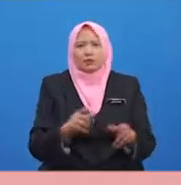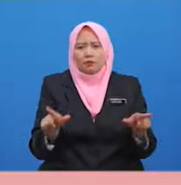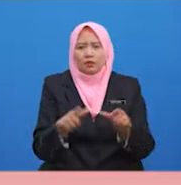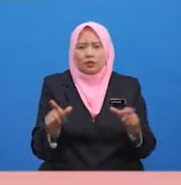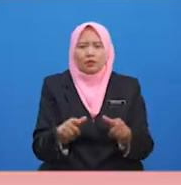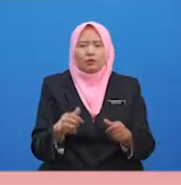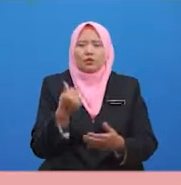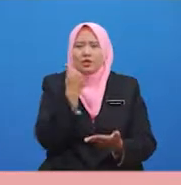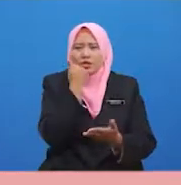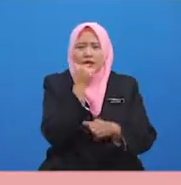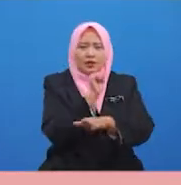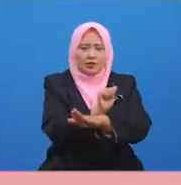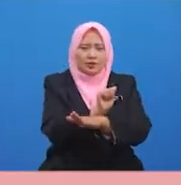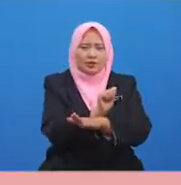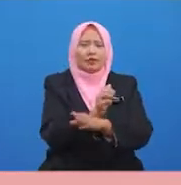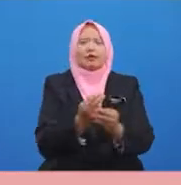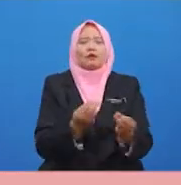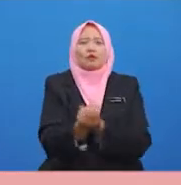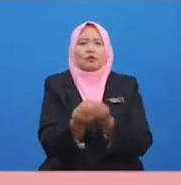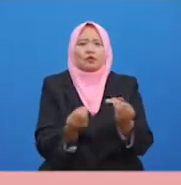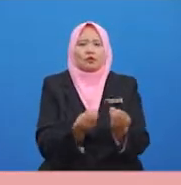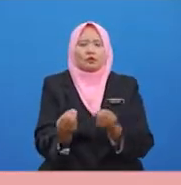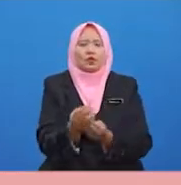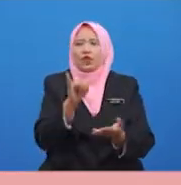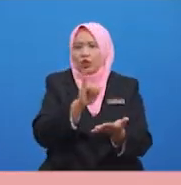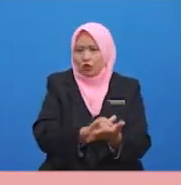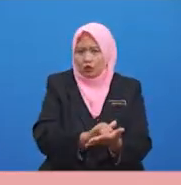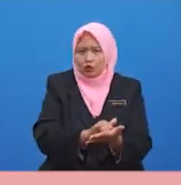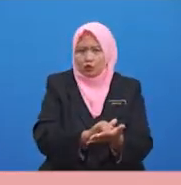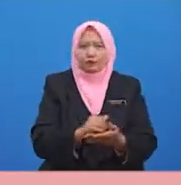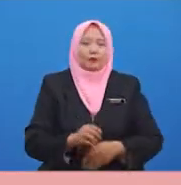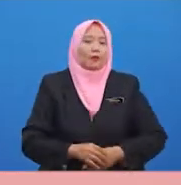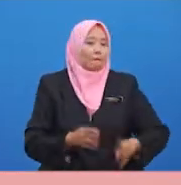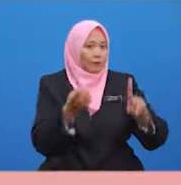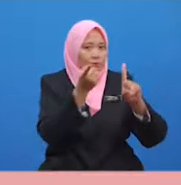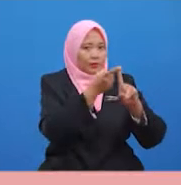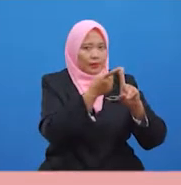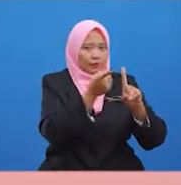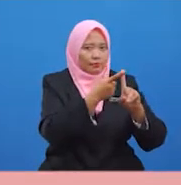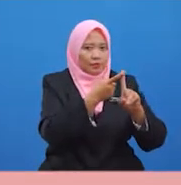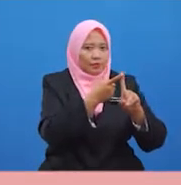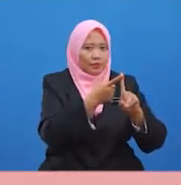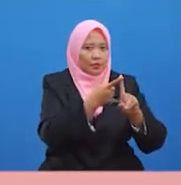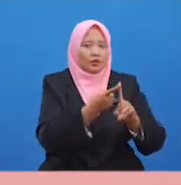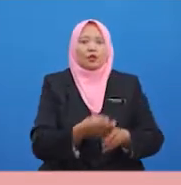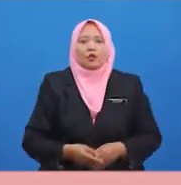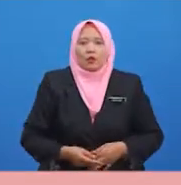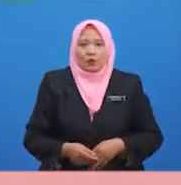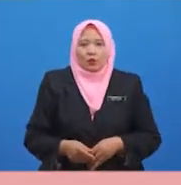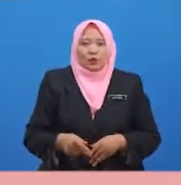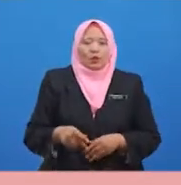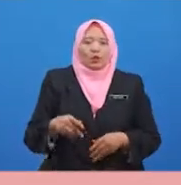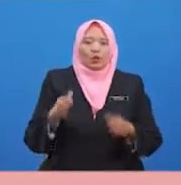akad muamalah tersebut. Ia terdiri daripada pertama, pihak